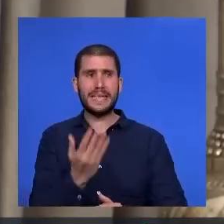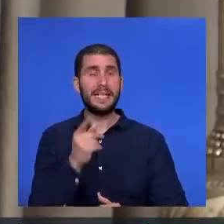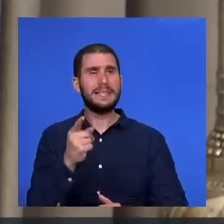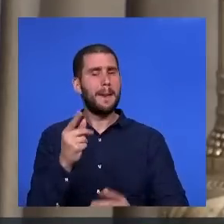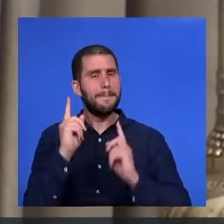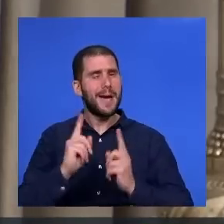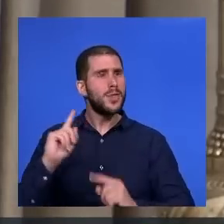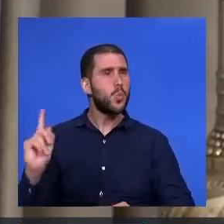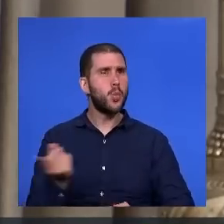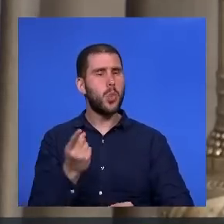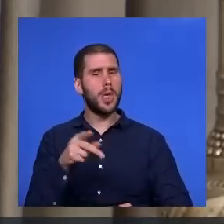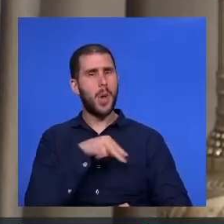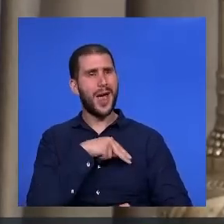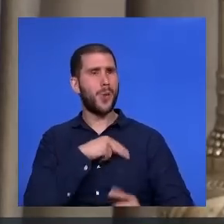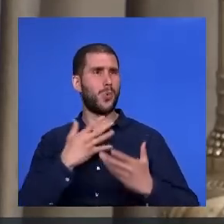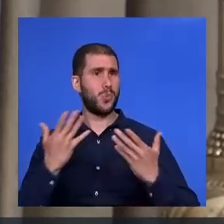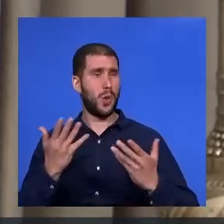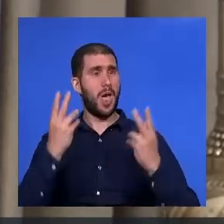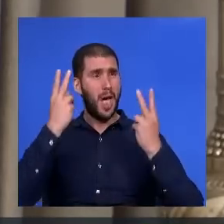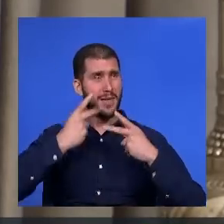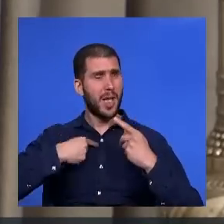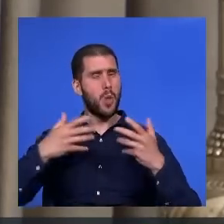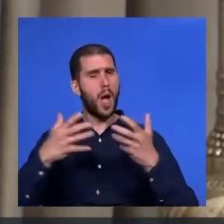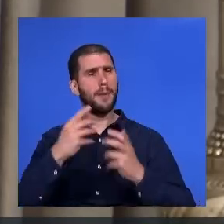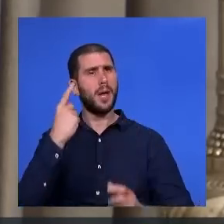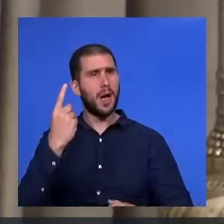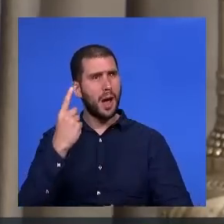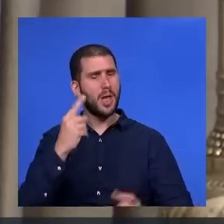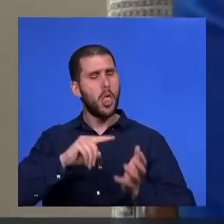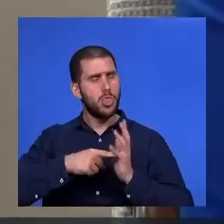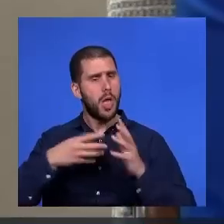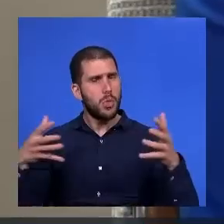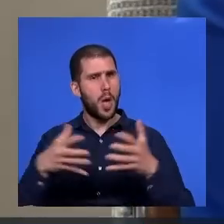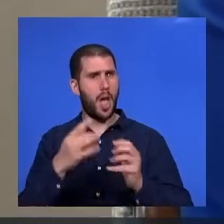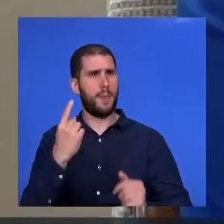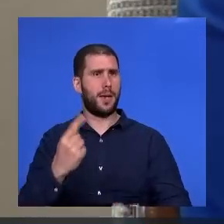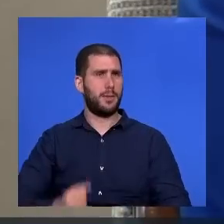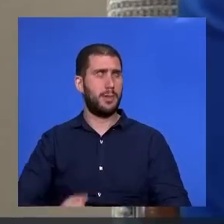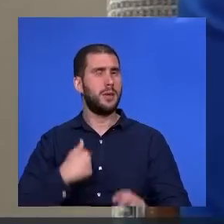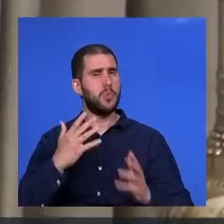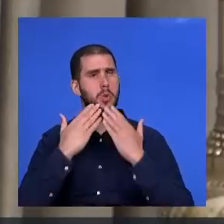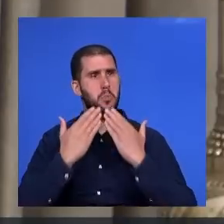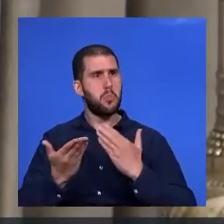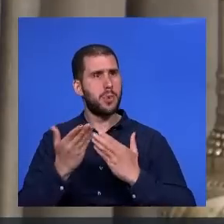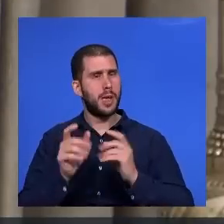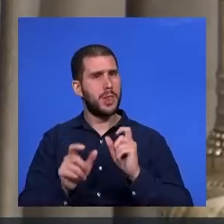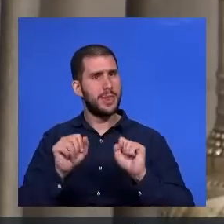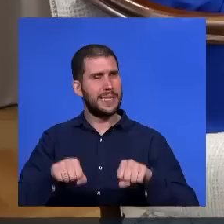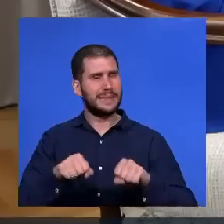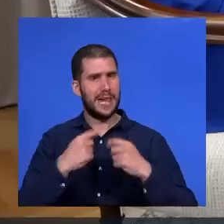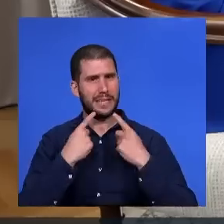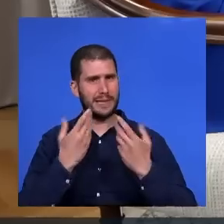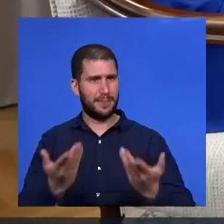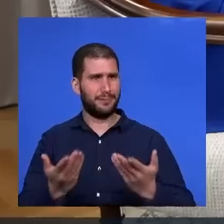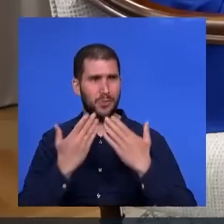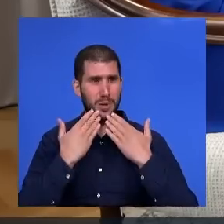את כולנו לאחריות. להבנה שאנחנו עם אחד ונועדנו להיות עם אחד. אני מאוד מודה לך, אדוני הנשיא, על השיחה הזאת. תודה